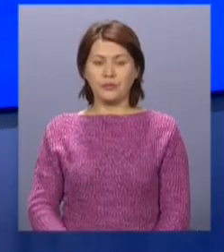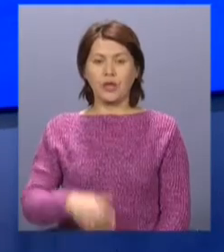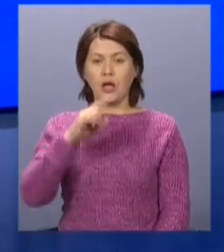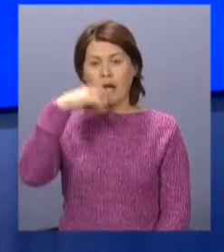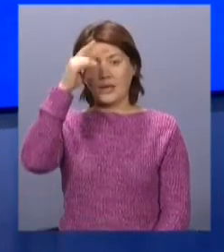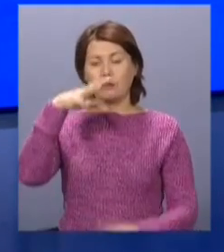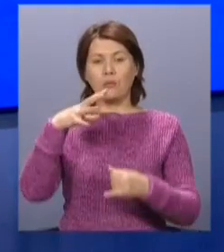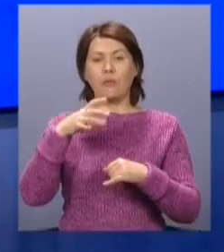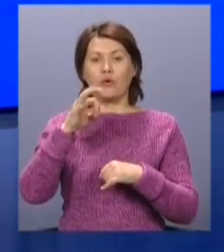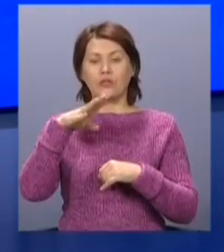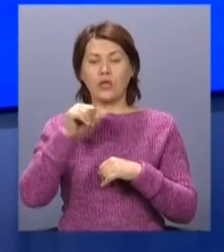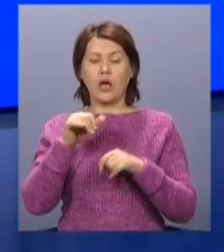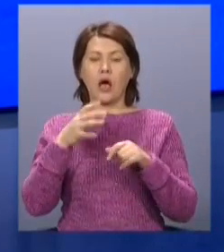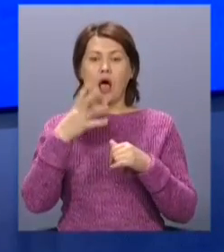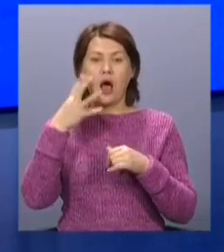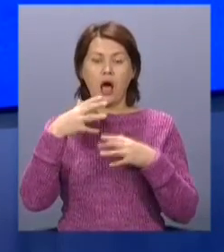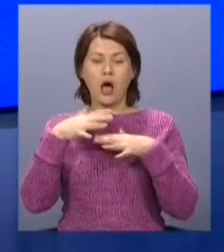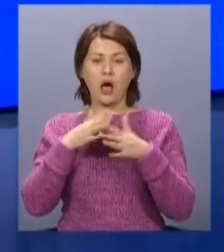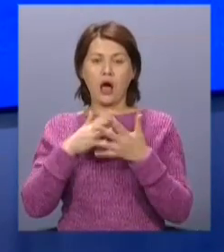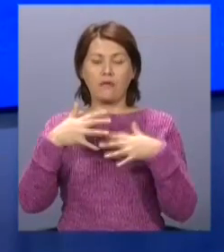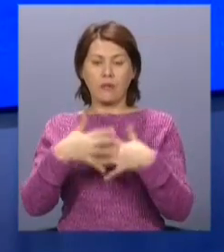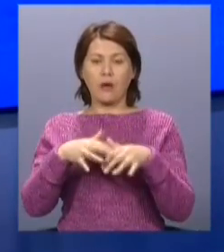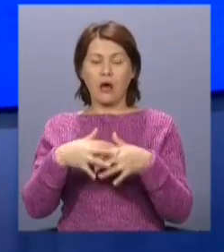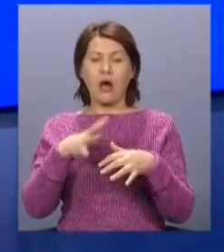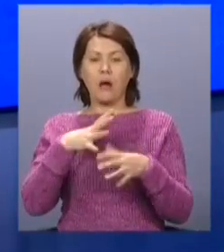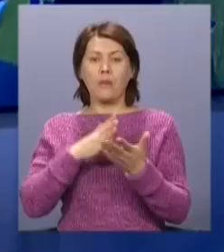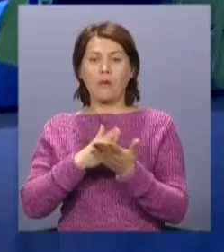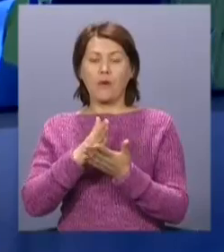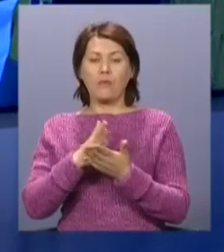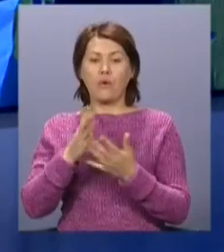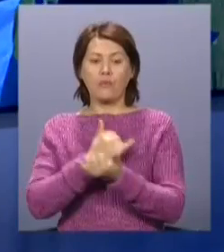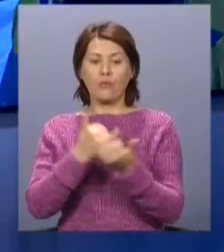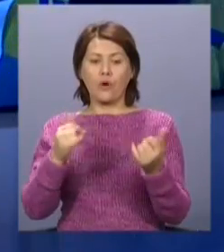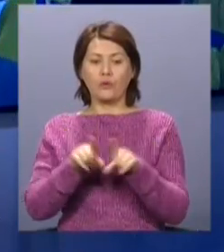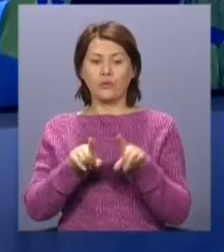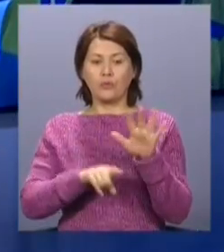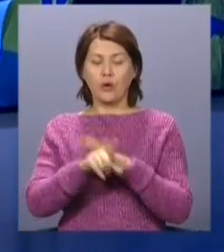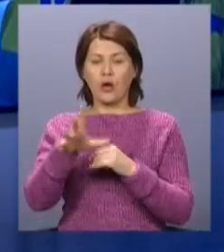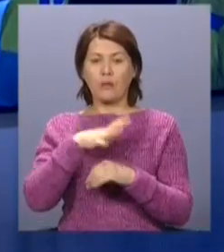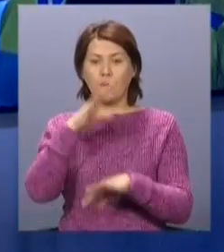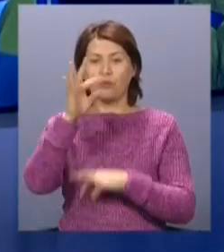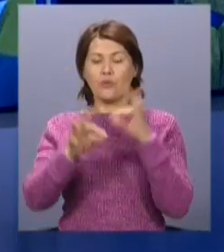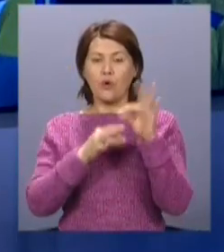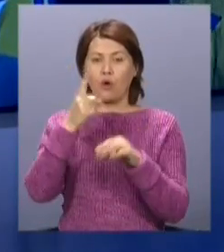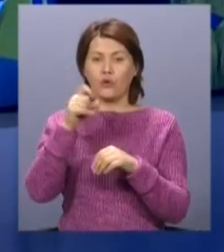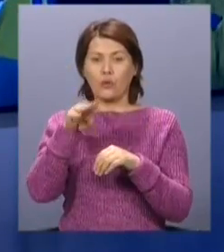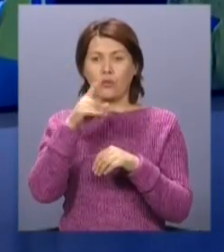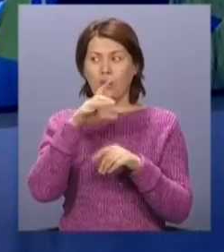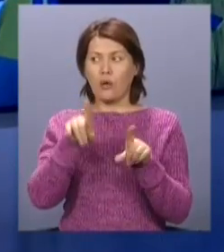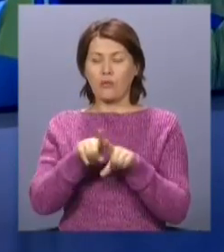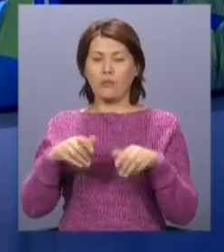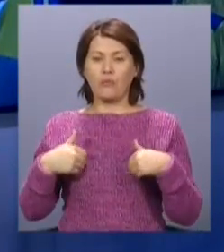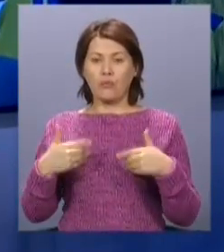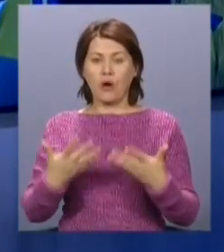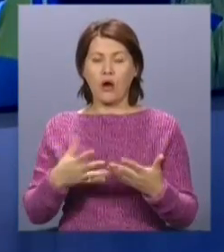Қазпошта Алматыда қызметі автоматтандырылған сұрыптау желісін іске қосты. Соның арқасында қызметкерлер тәулігіне 100 мың сәлемдемені